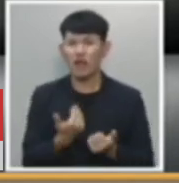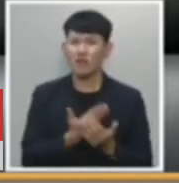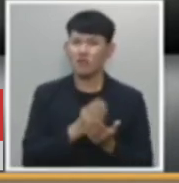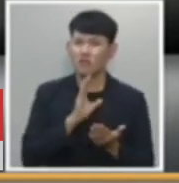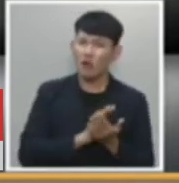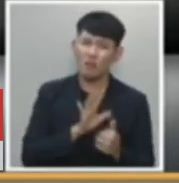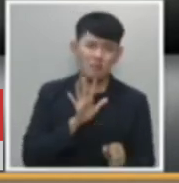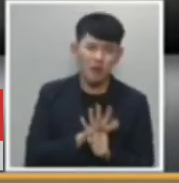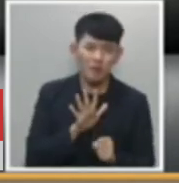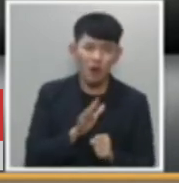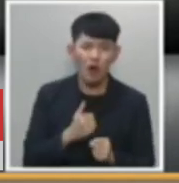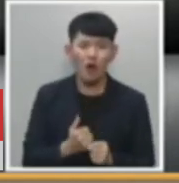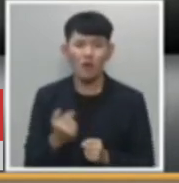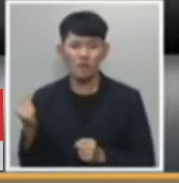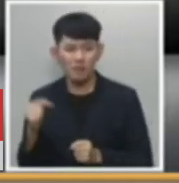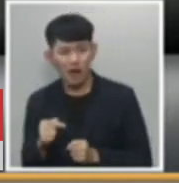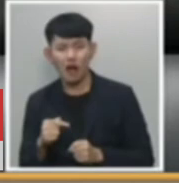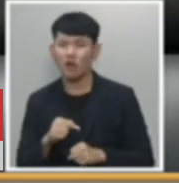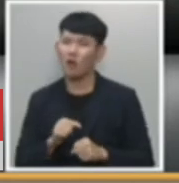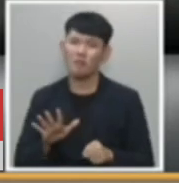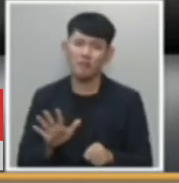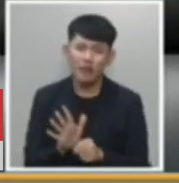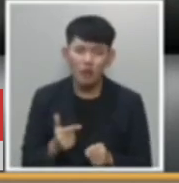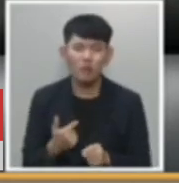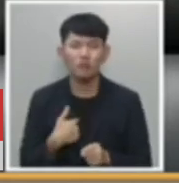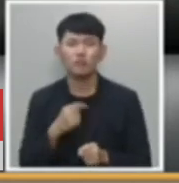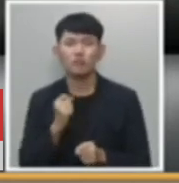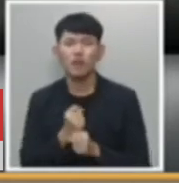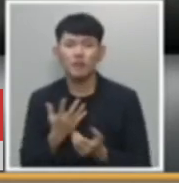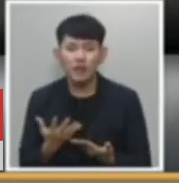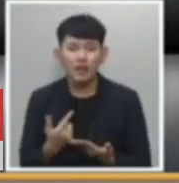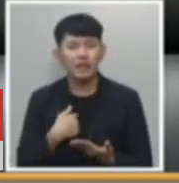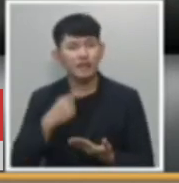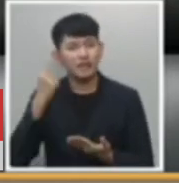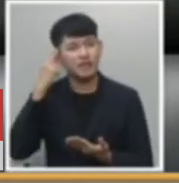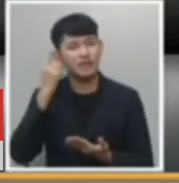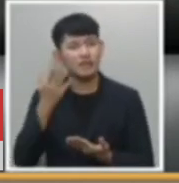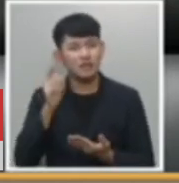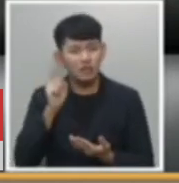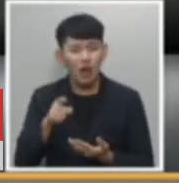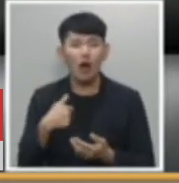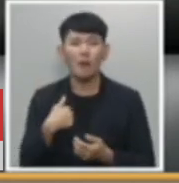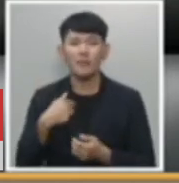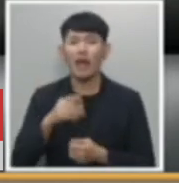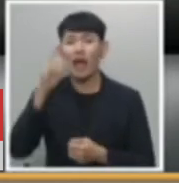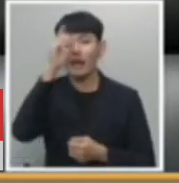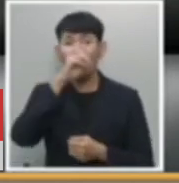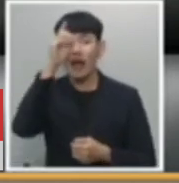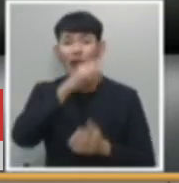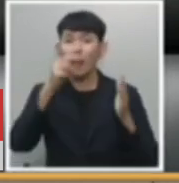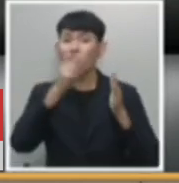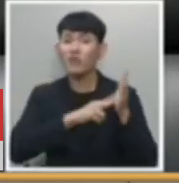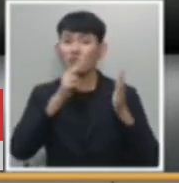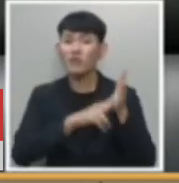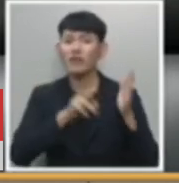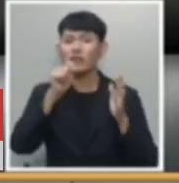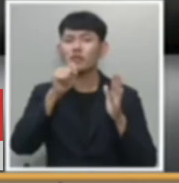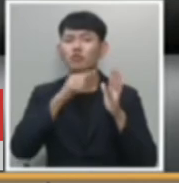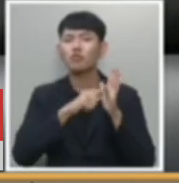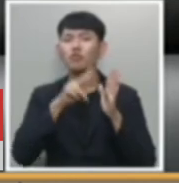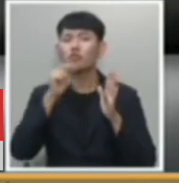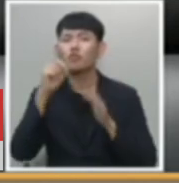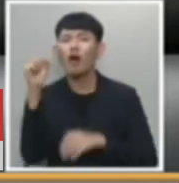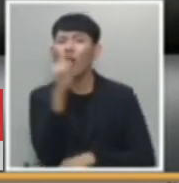ะครับมาแล้วก็มาไม่ครบนะครับต้องให้คุณตูนต้องมาวิ่งการกุศลอะไรเงี้ยซึ่งผมคิดว่ามันไม่เหมาะสมนะครับว่